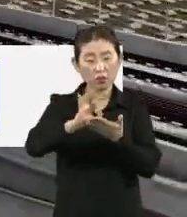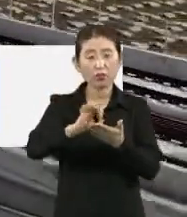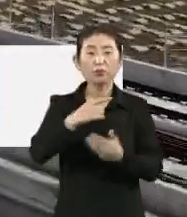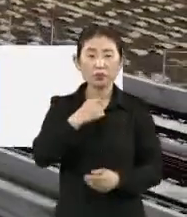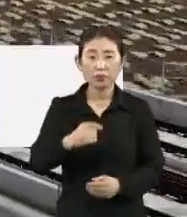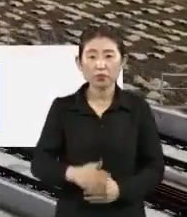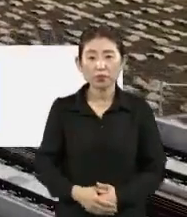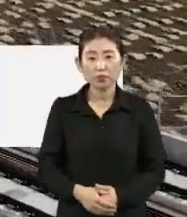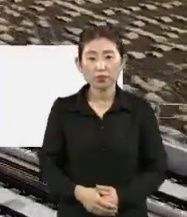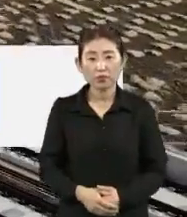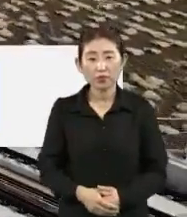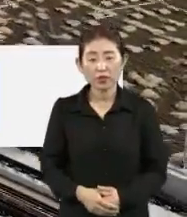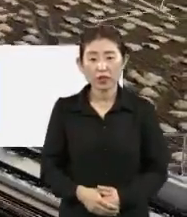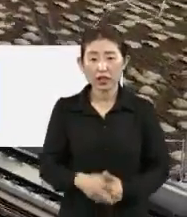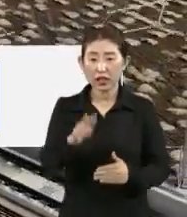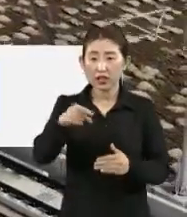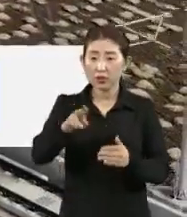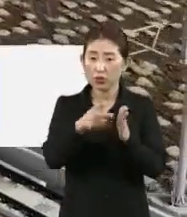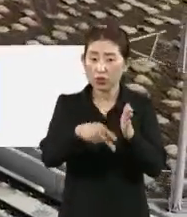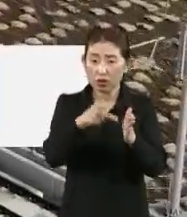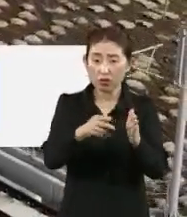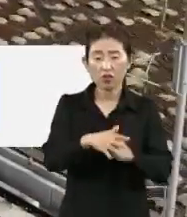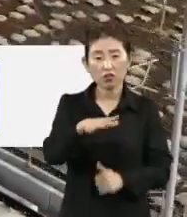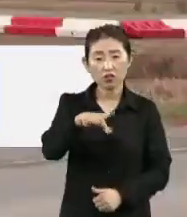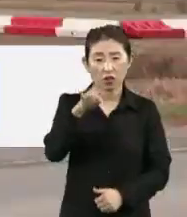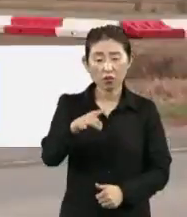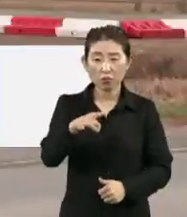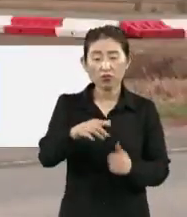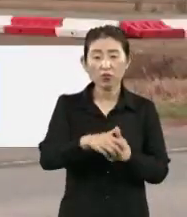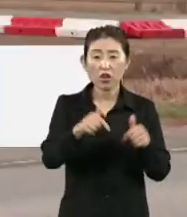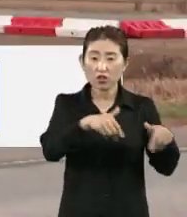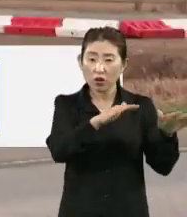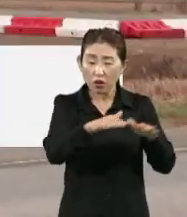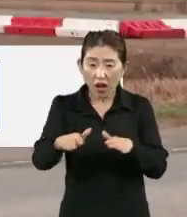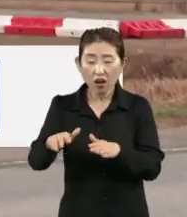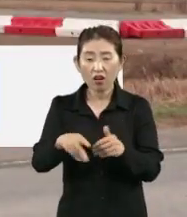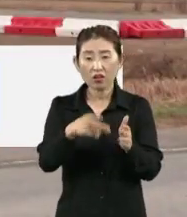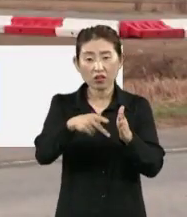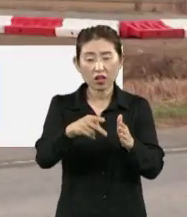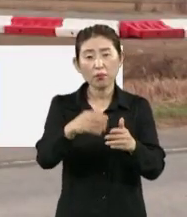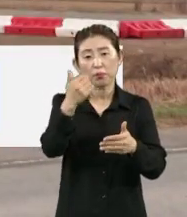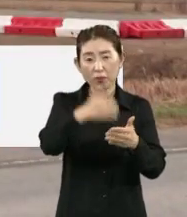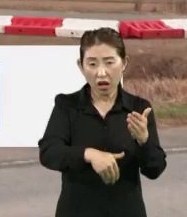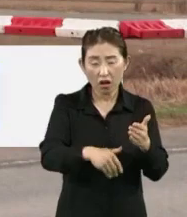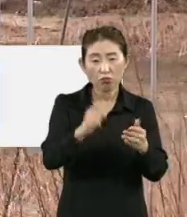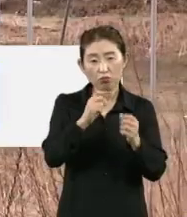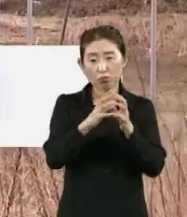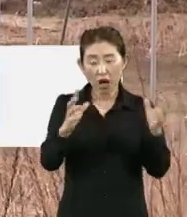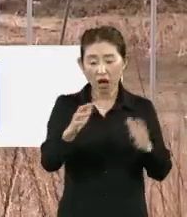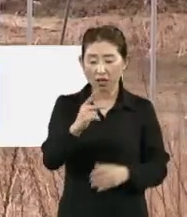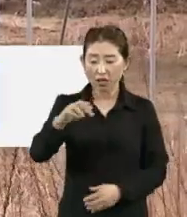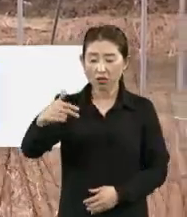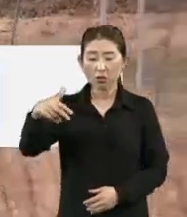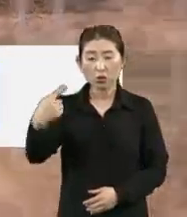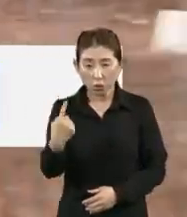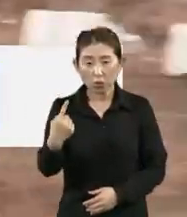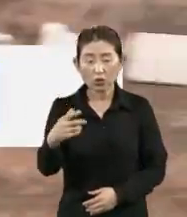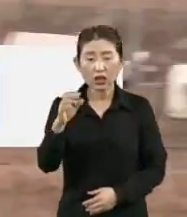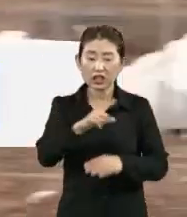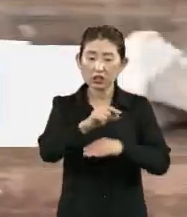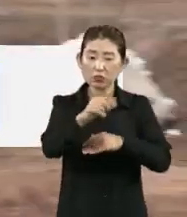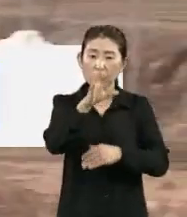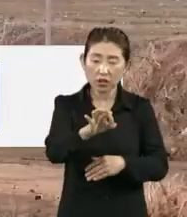밝혔습니다. 한편 삽교 역사는 당초 서해선 노선에서 제외돼 논란을 빚다가 전임 양승조 지사가